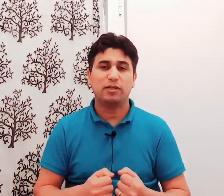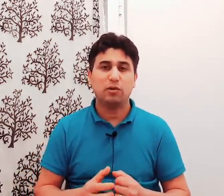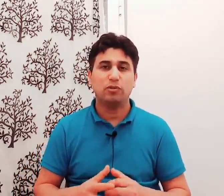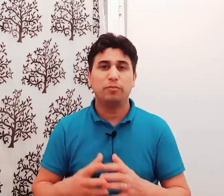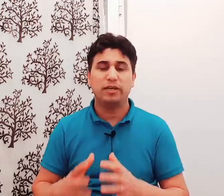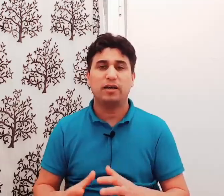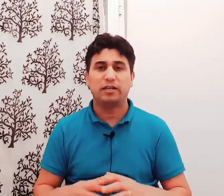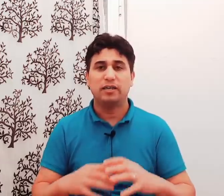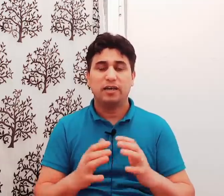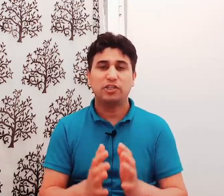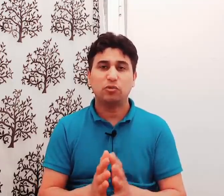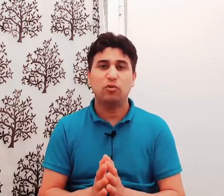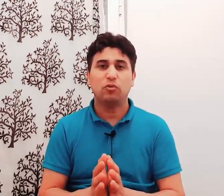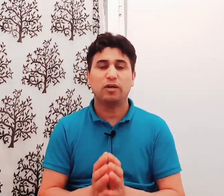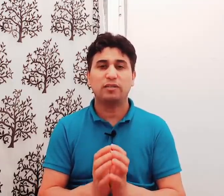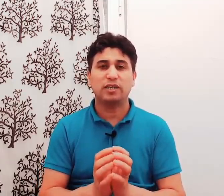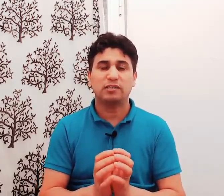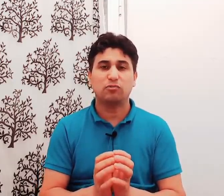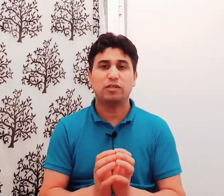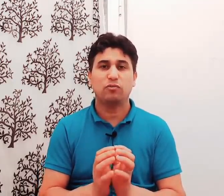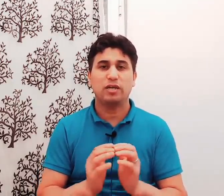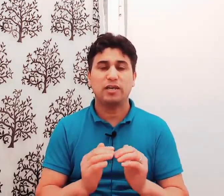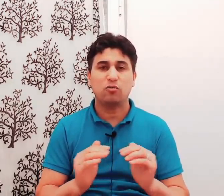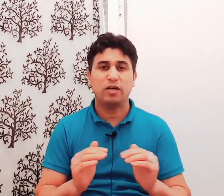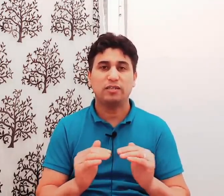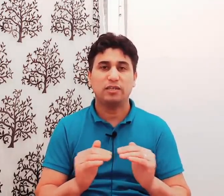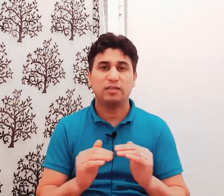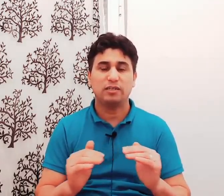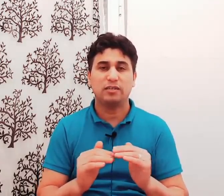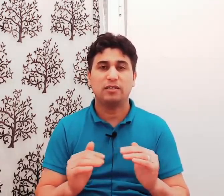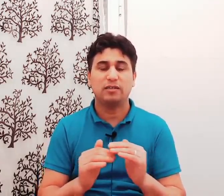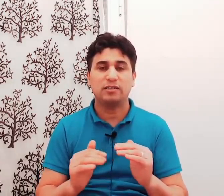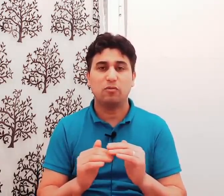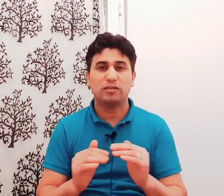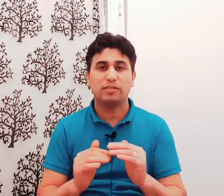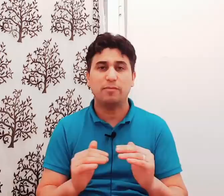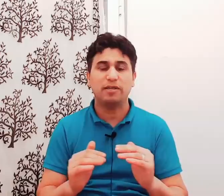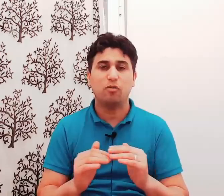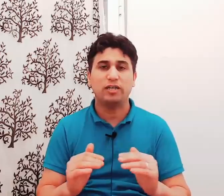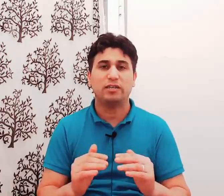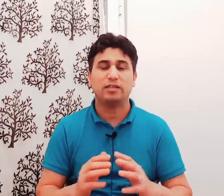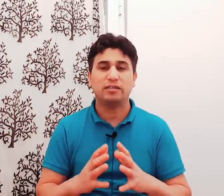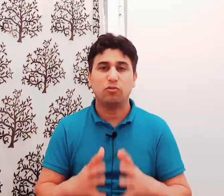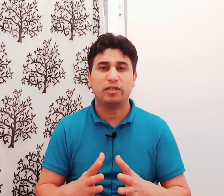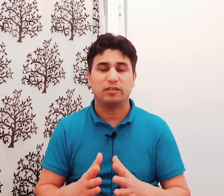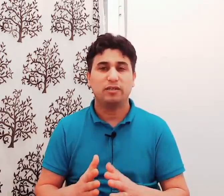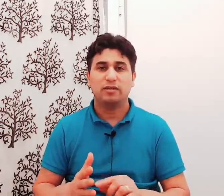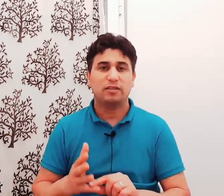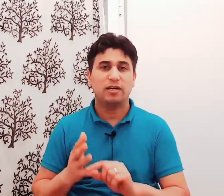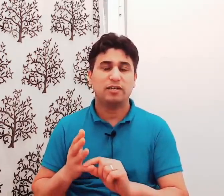السن خصهم اللي يقودهم الى اخره. هذا الشيء كله غادي يخصوا ليه ولا داروا واحد الوقت زمني معين، يعني